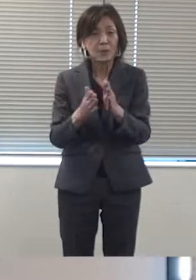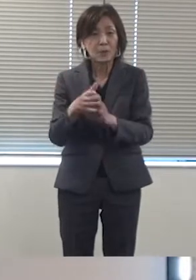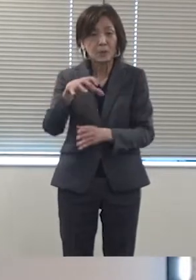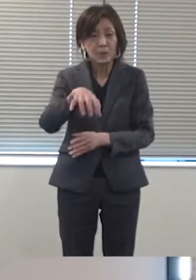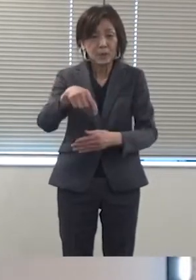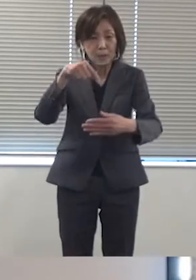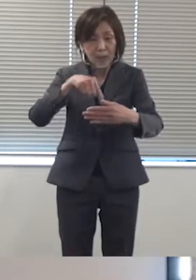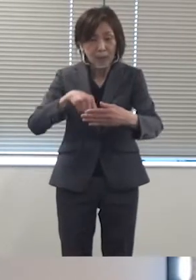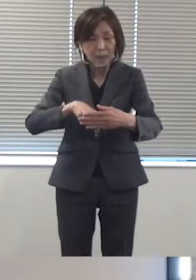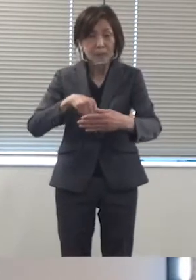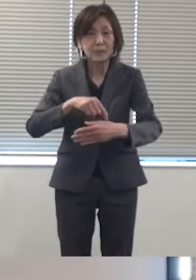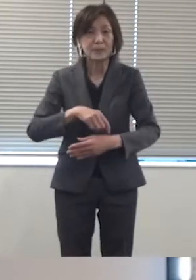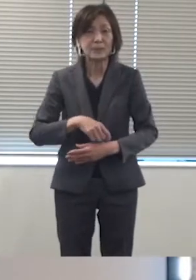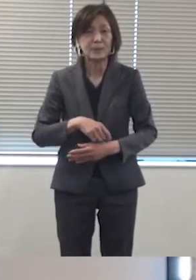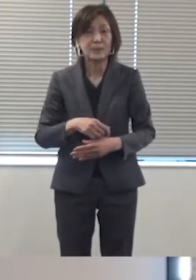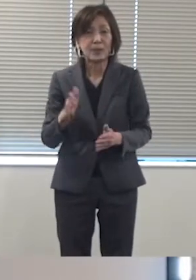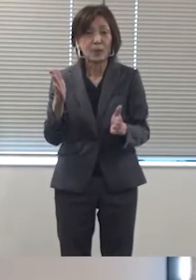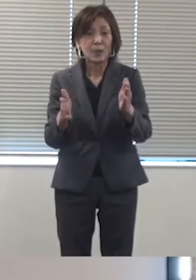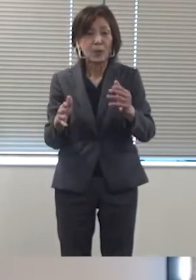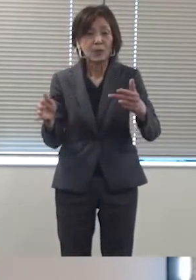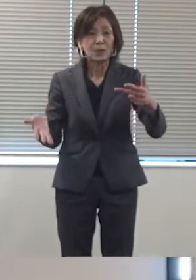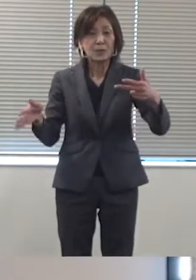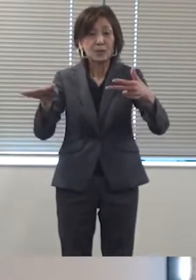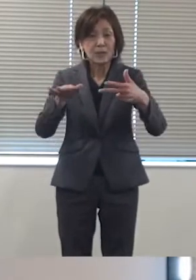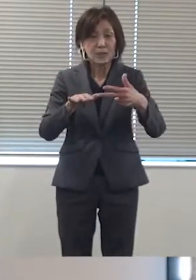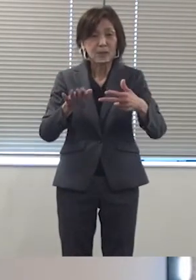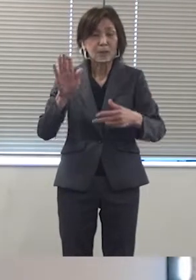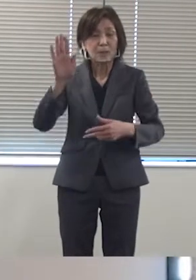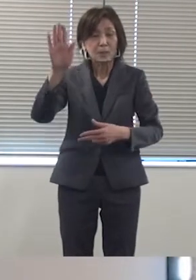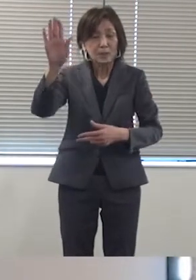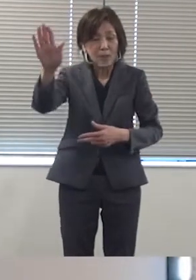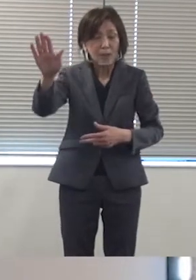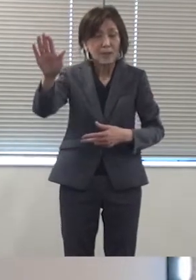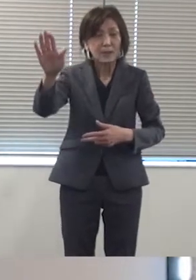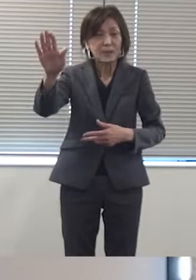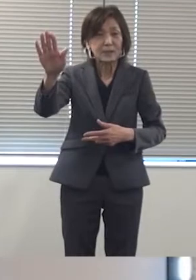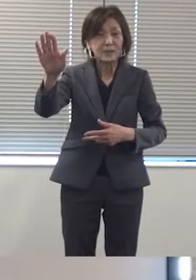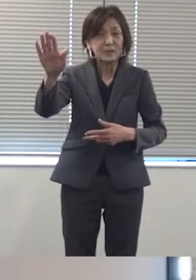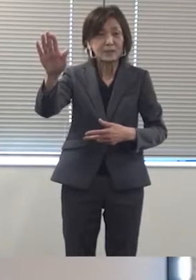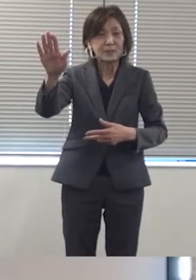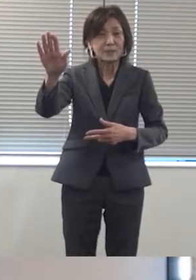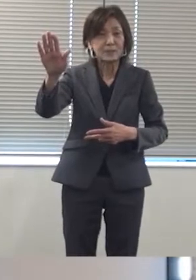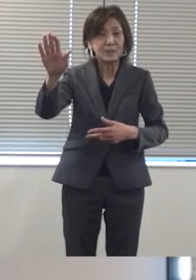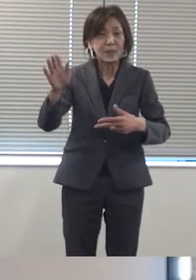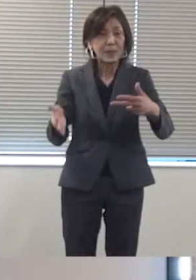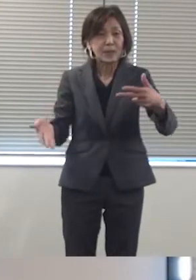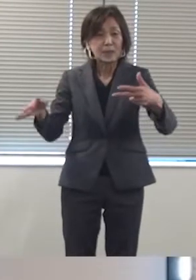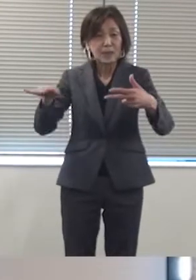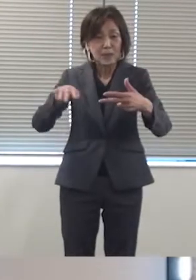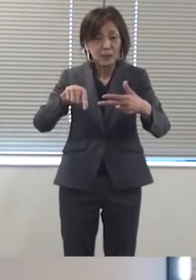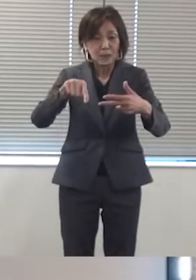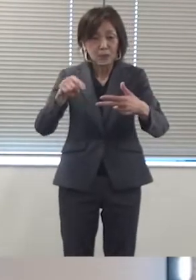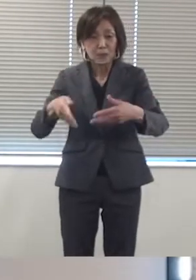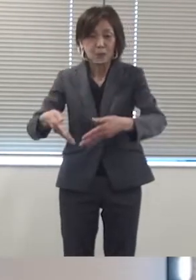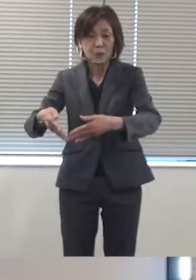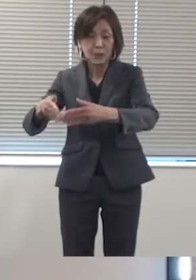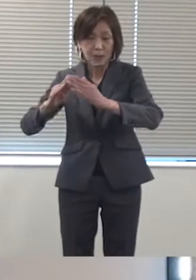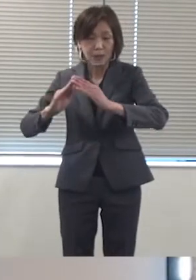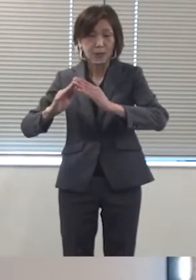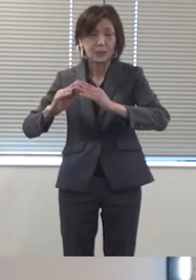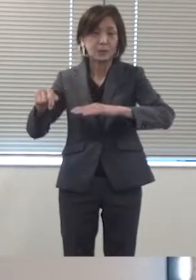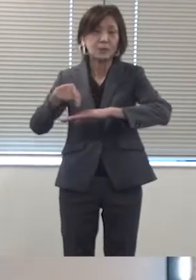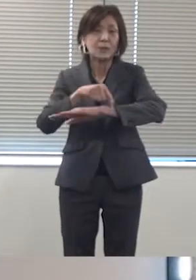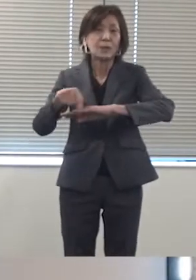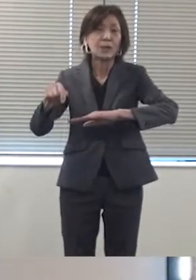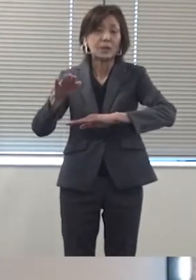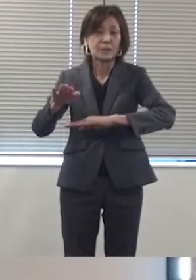構想推進室という施設を課の中に立ち上げていきたいと思っています。であと観光がすごく